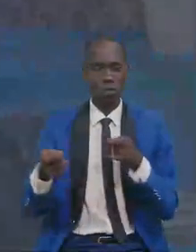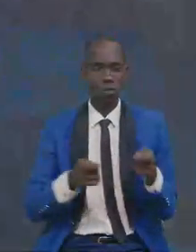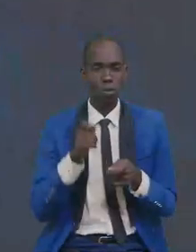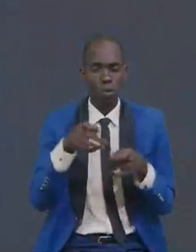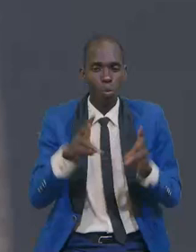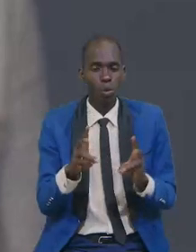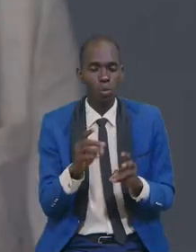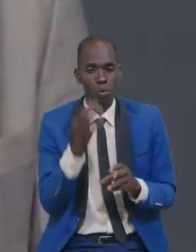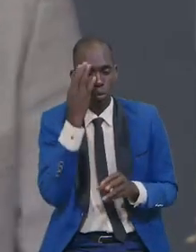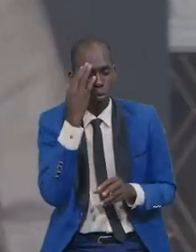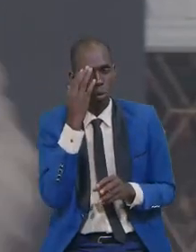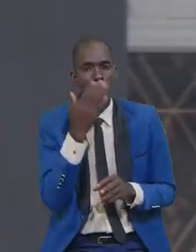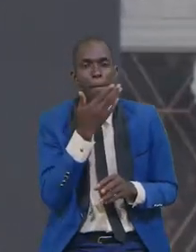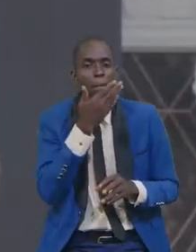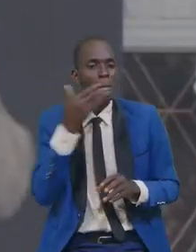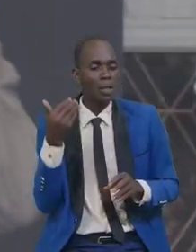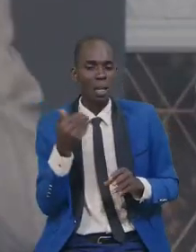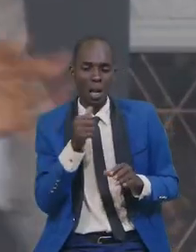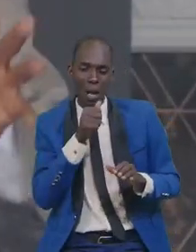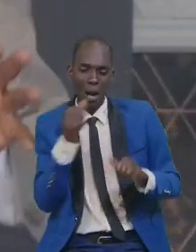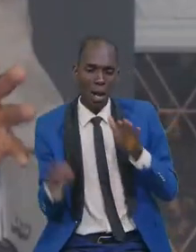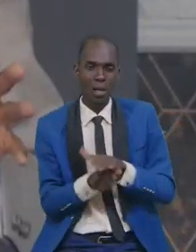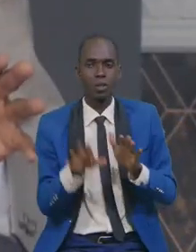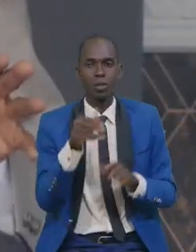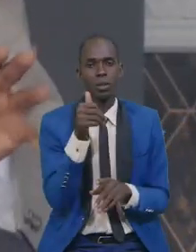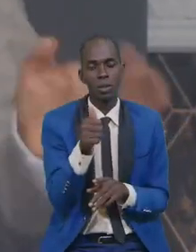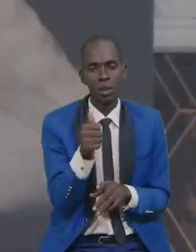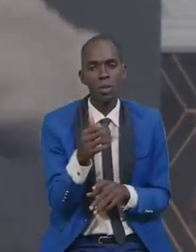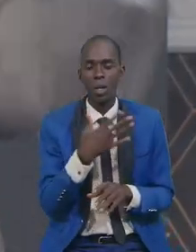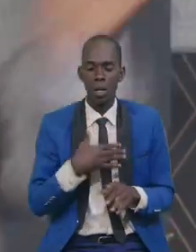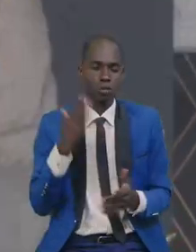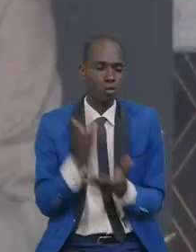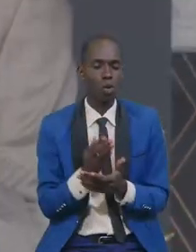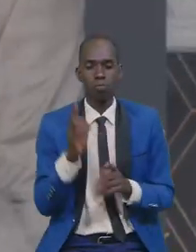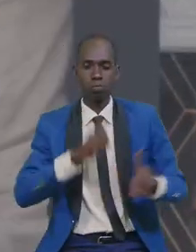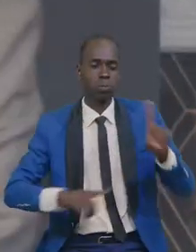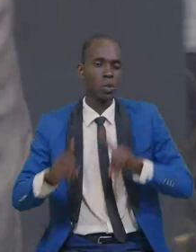découragement, enferme-toi quelque part et ne dis rien.